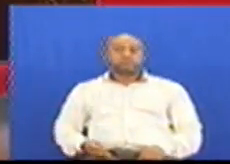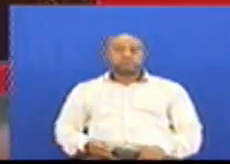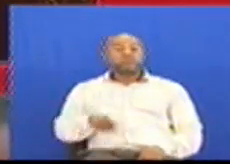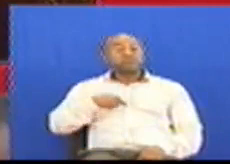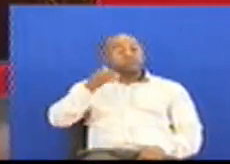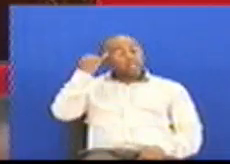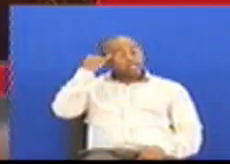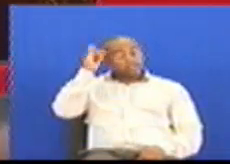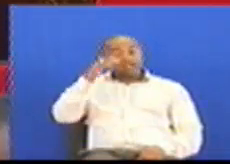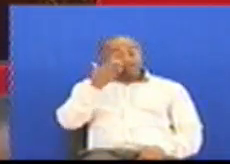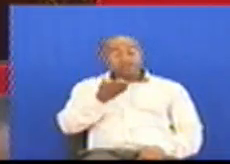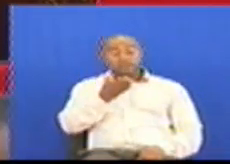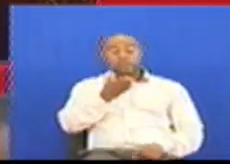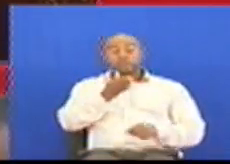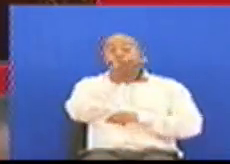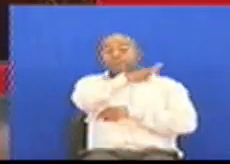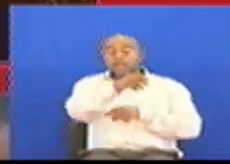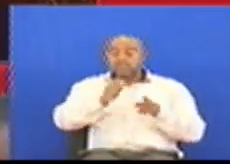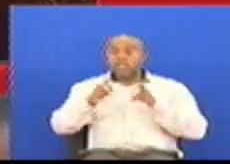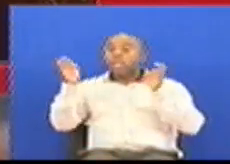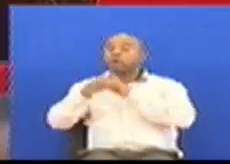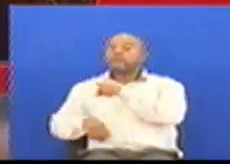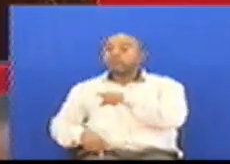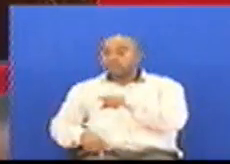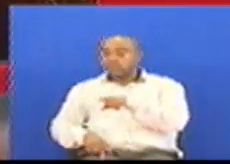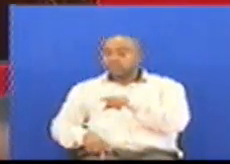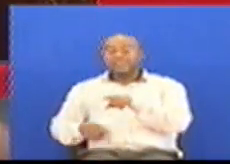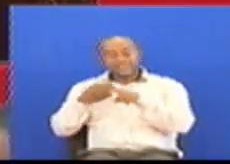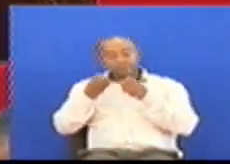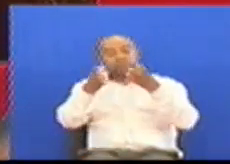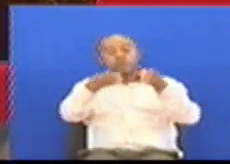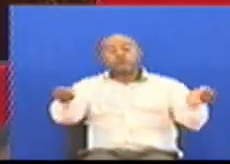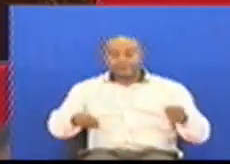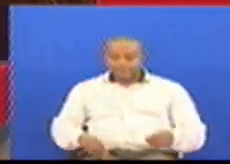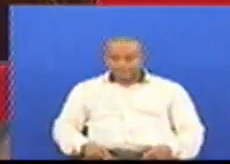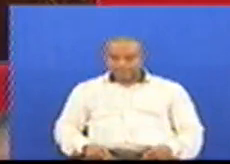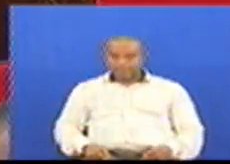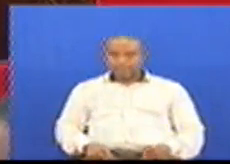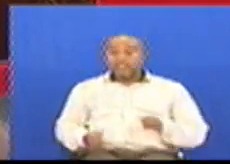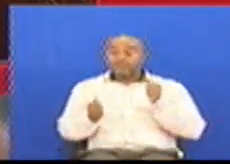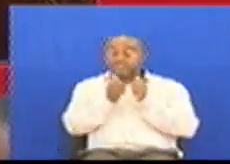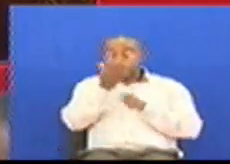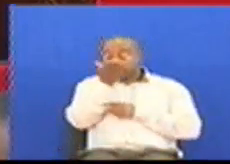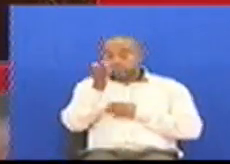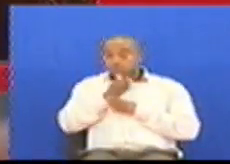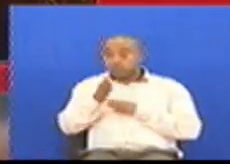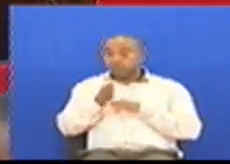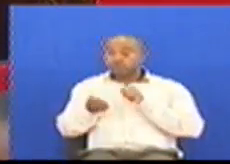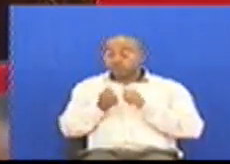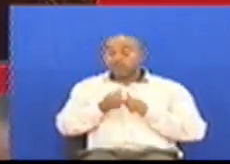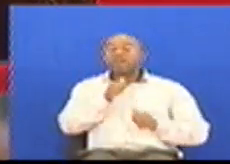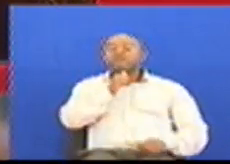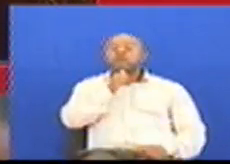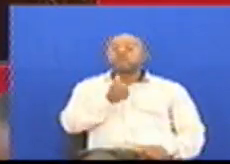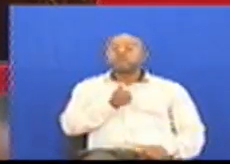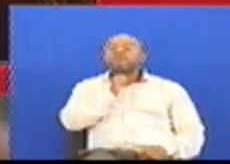maji, tupeleke umeme katika shule zetu, ikibidi iwe free, no charge. Lakini jambo jingine pia kwenye swala zima la matundu ya vyoo,